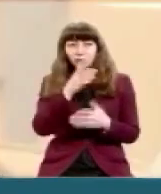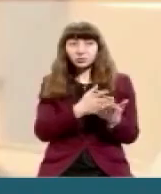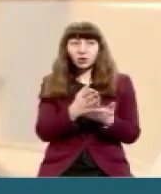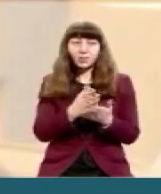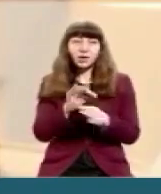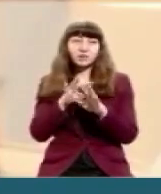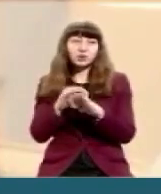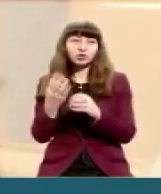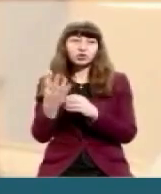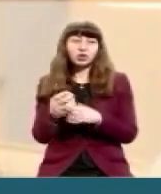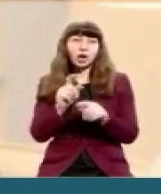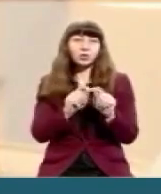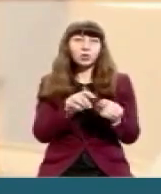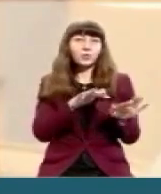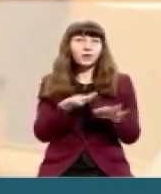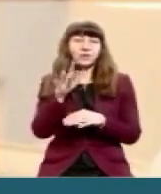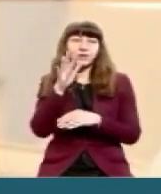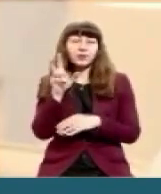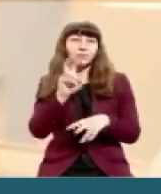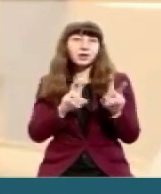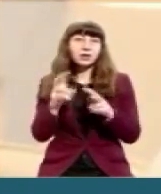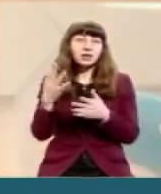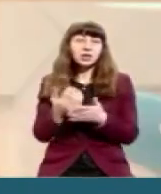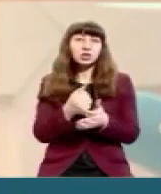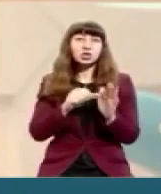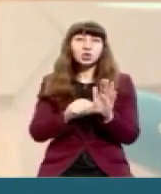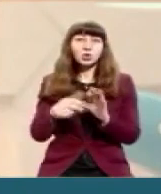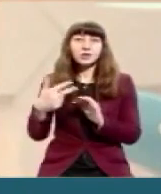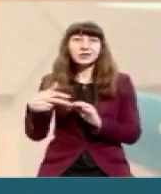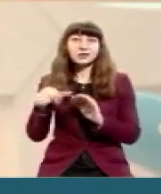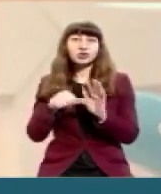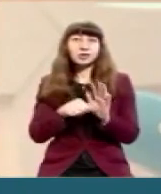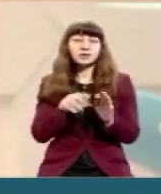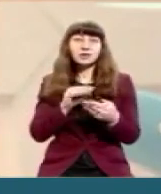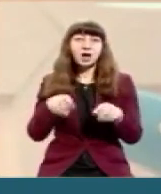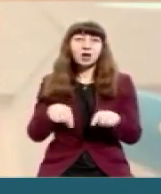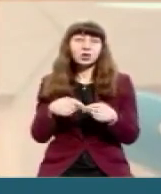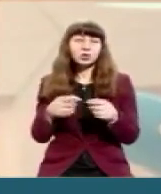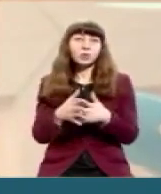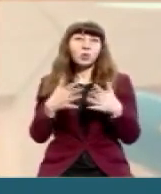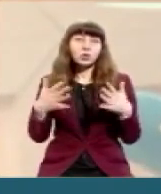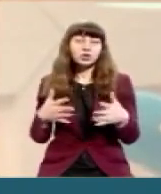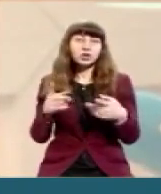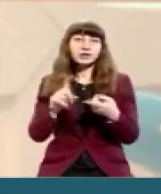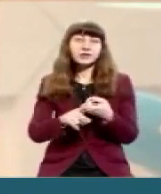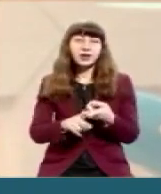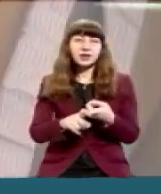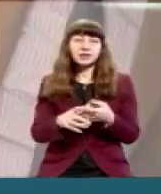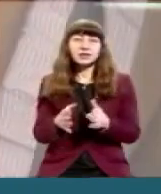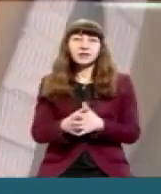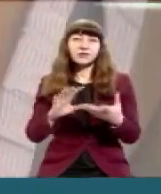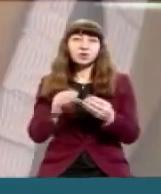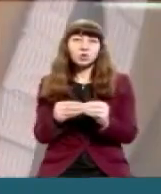400 контрольных мероприятий. В ходе проверок выявлено 636 нарушений. Большая их часть связана с ошибками в итоговых отчетах